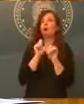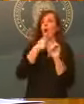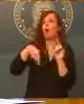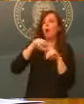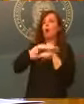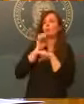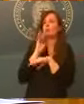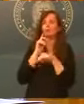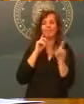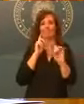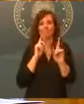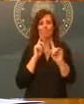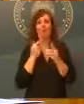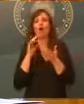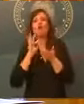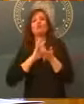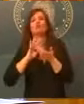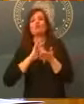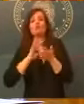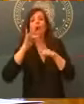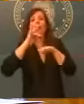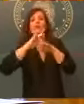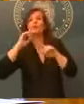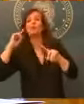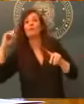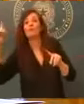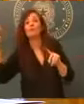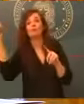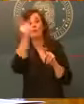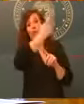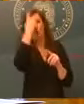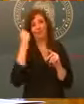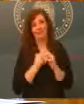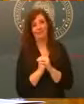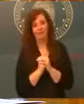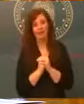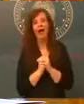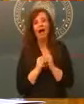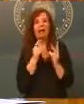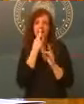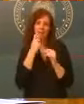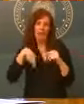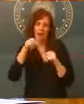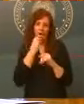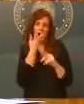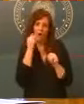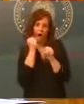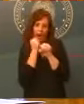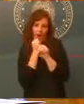riguarda esattamente tutti. Tutti. E in quella direzione quindi bisognerà andare. Io dal primo di luglio